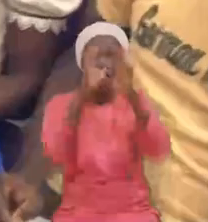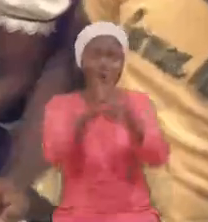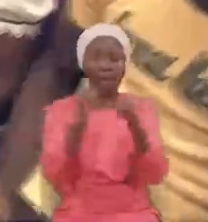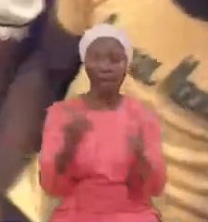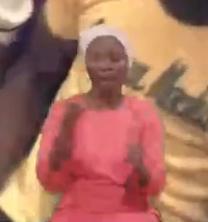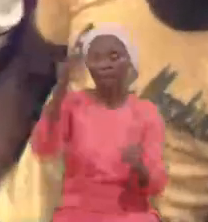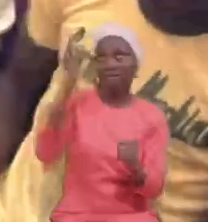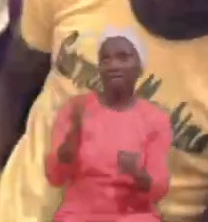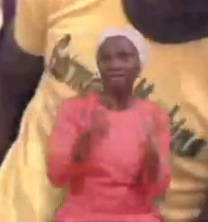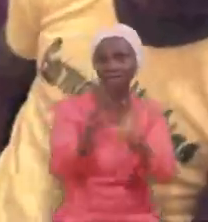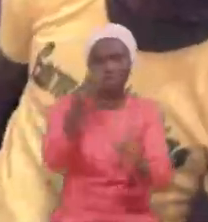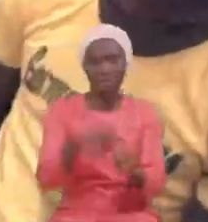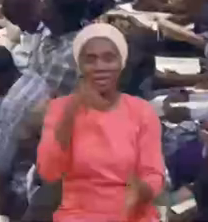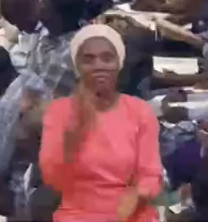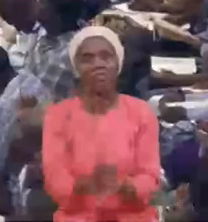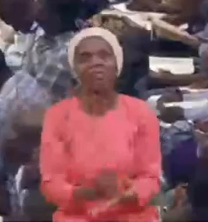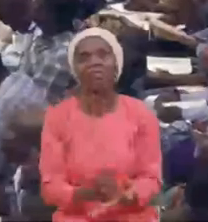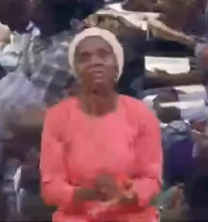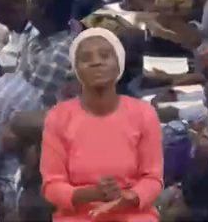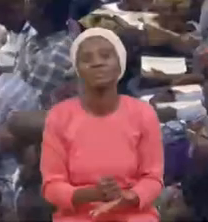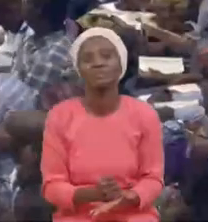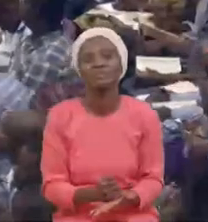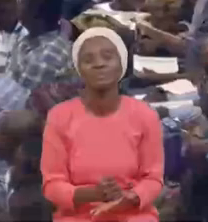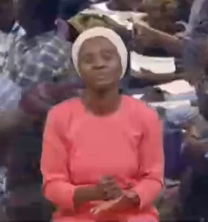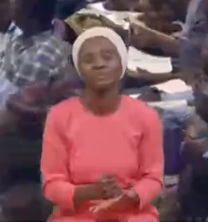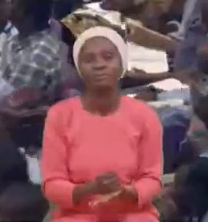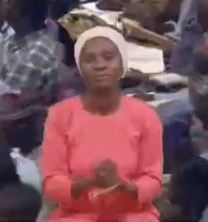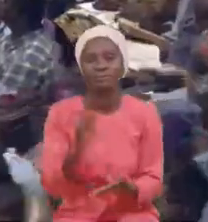de la puissance de miracle de Dieu au nom de Jésus-Christ.